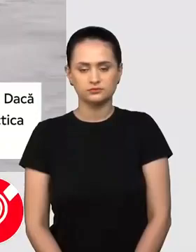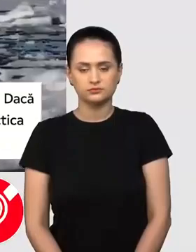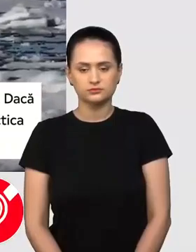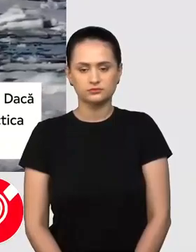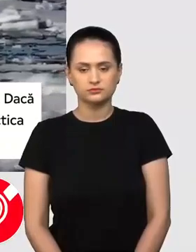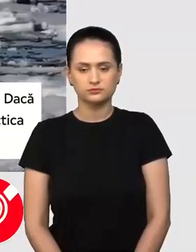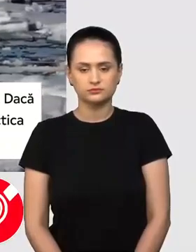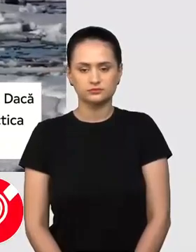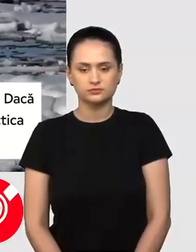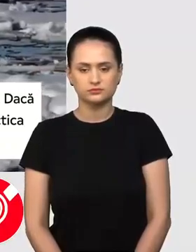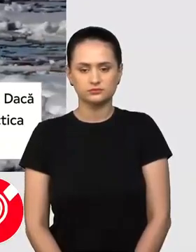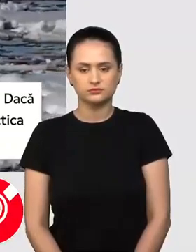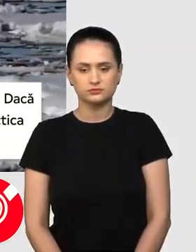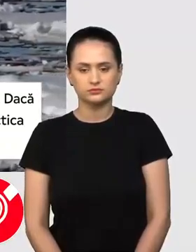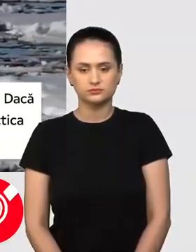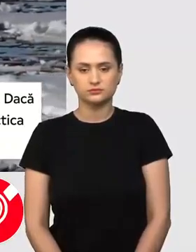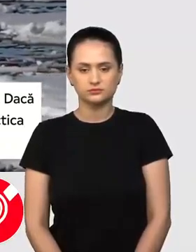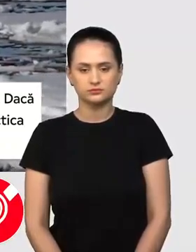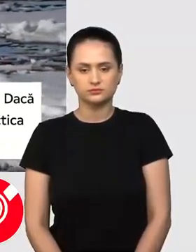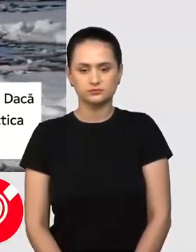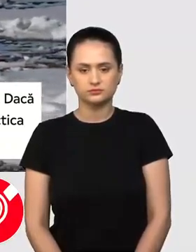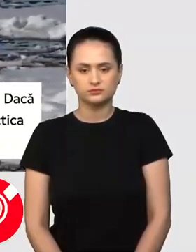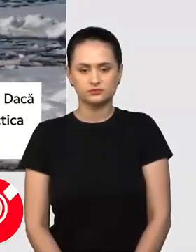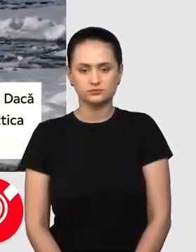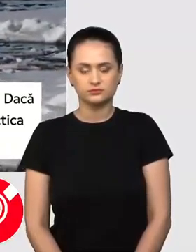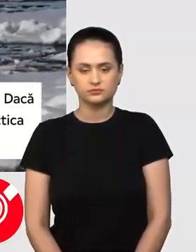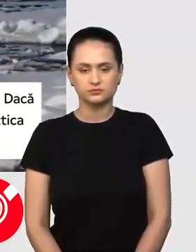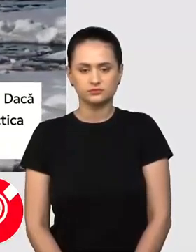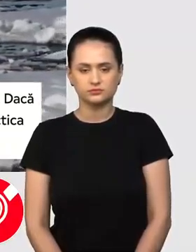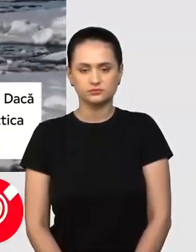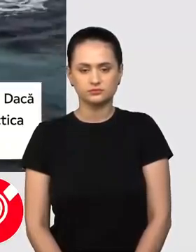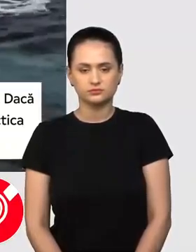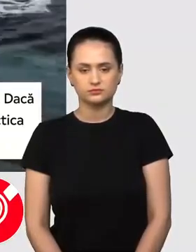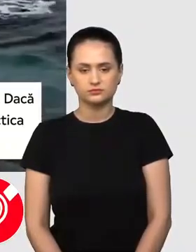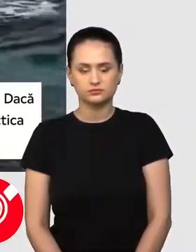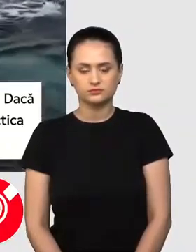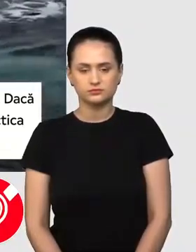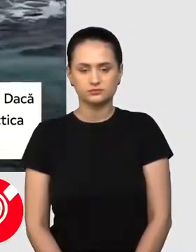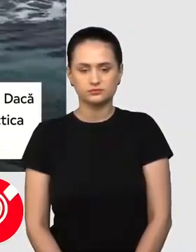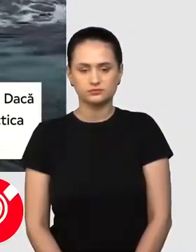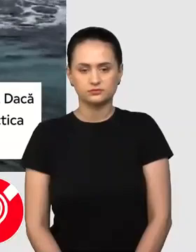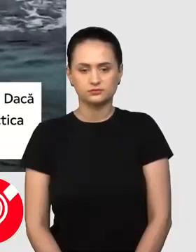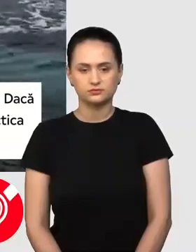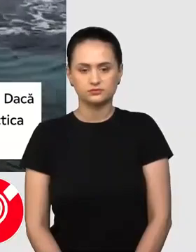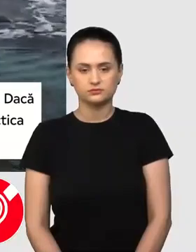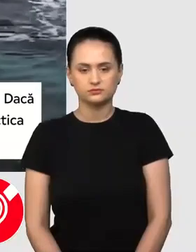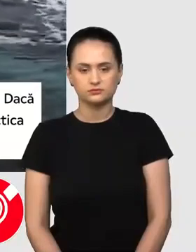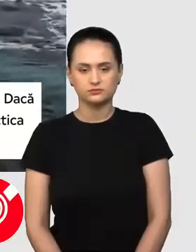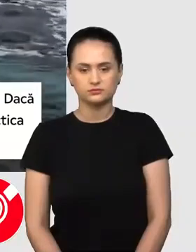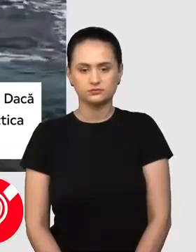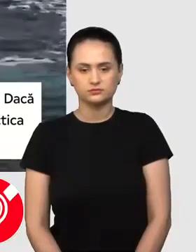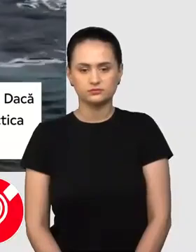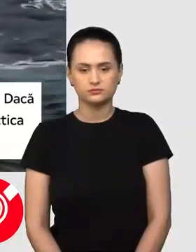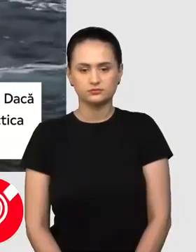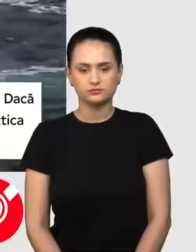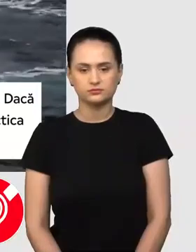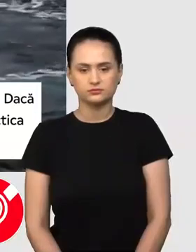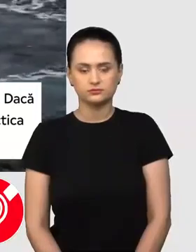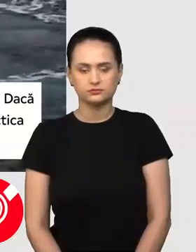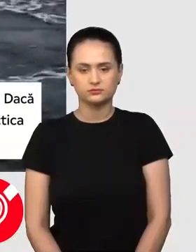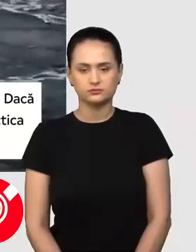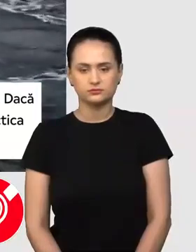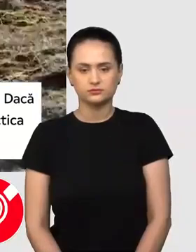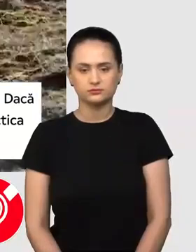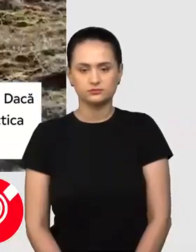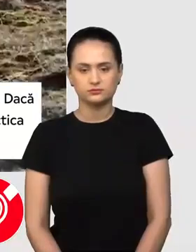E indubitabil atât timp cât gheața, care se topește într-un ritm accelerat